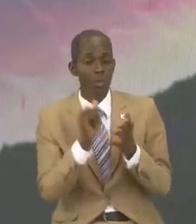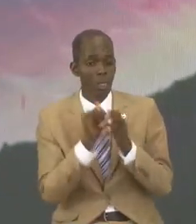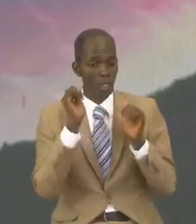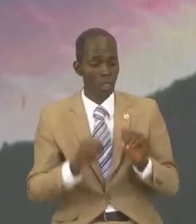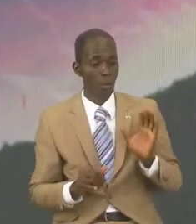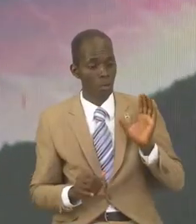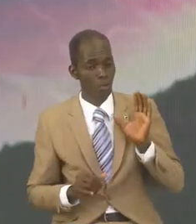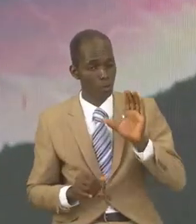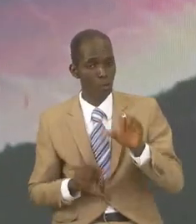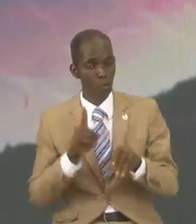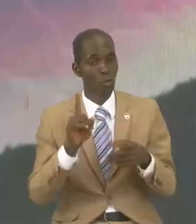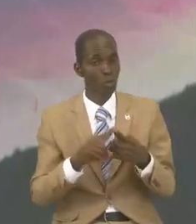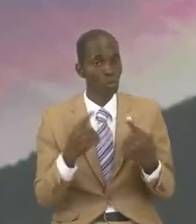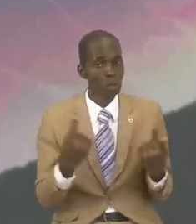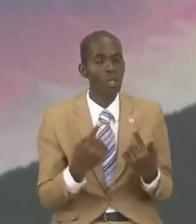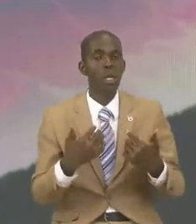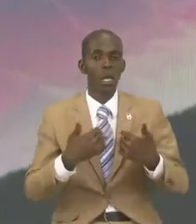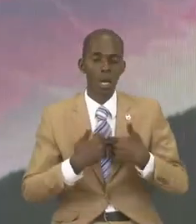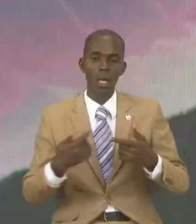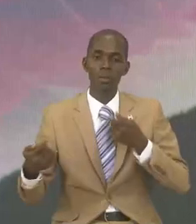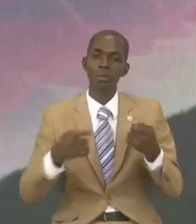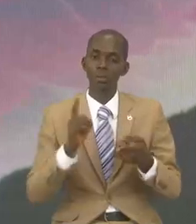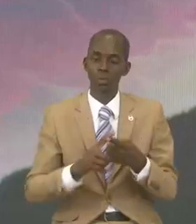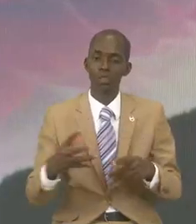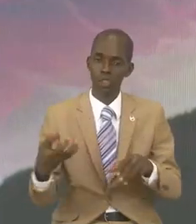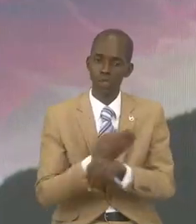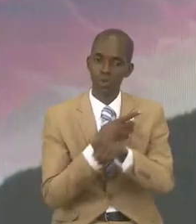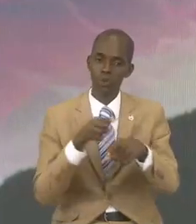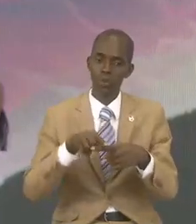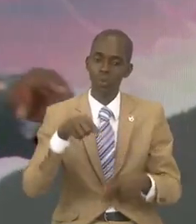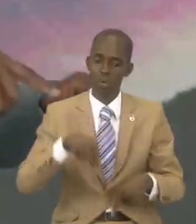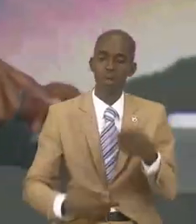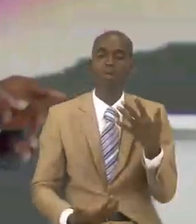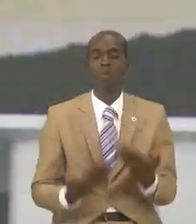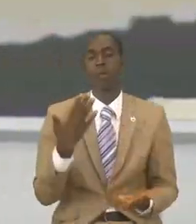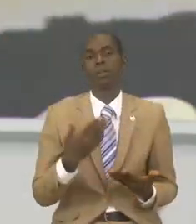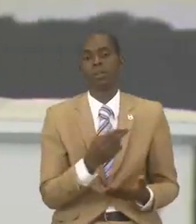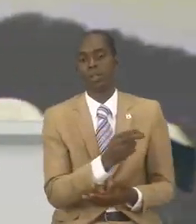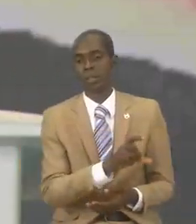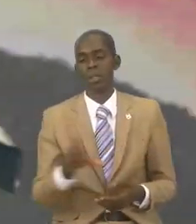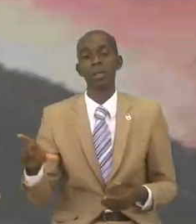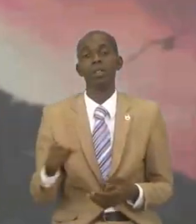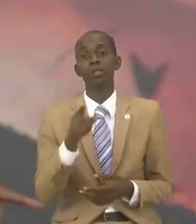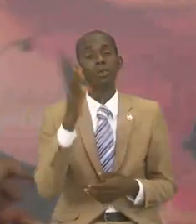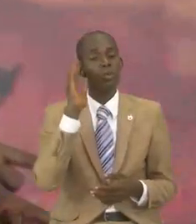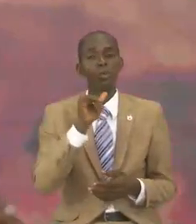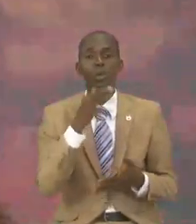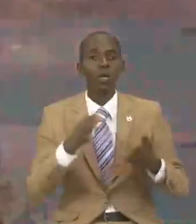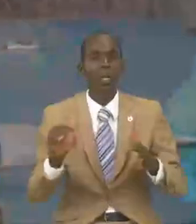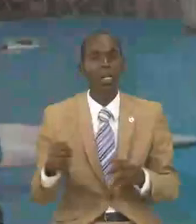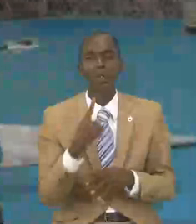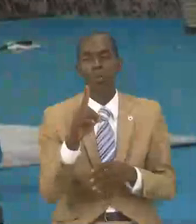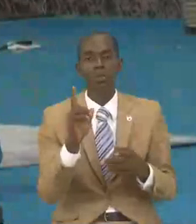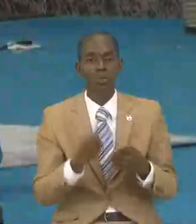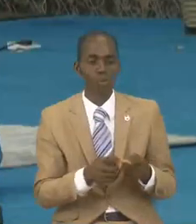ne peut te pousser au péché. C'est qu'il a le contrôle pour t'amener en enfer. Tu ne remettra pas ta vie à quelqu'un pour te